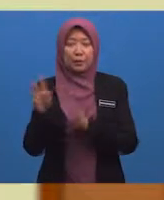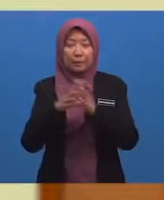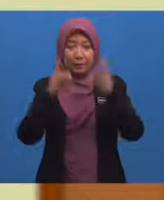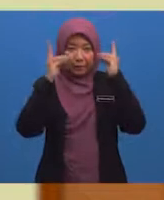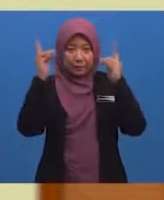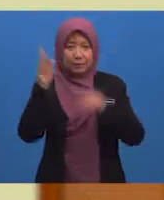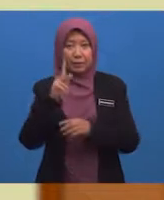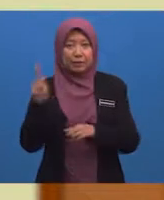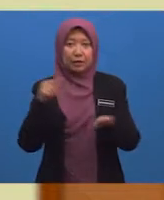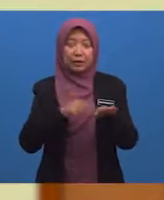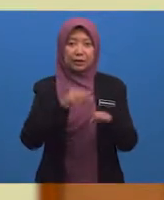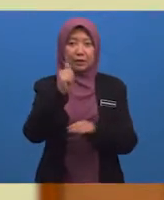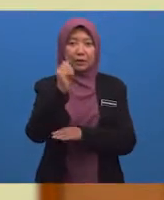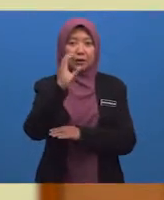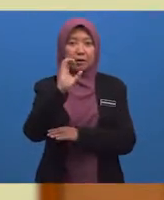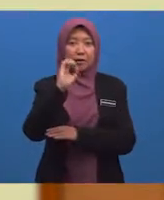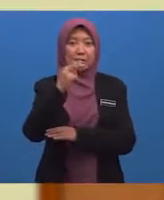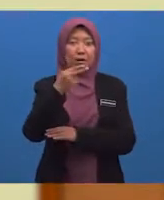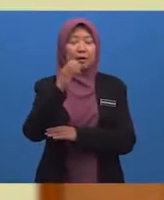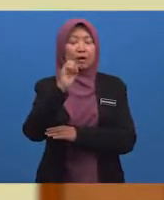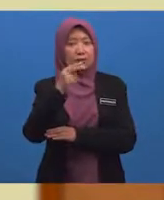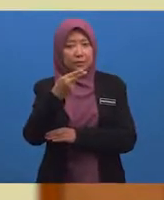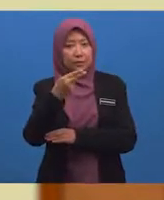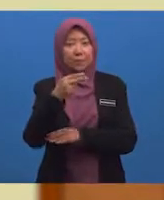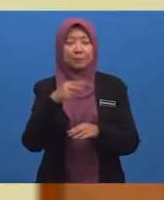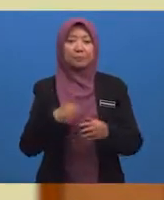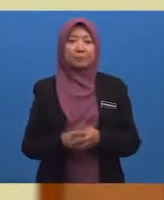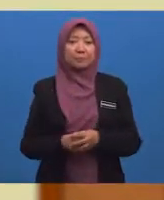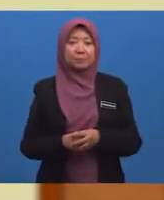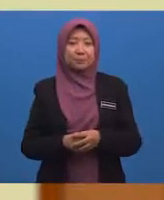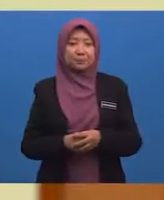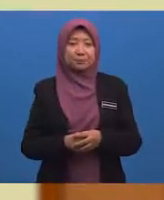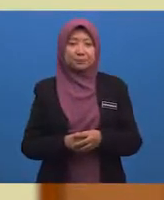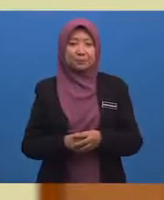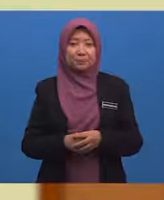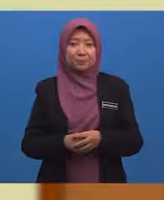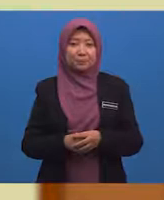pada abad ke-16 hingga abad ke-17 Masihi.